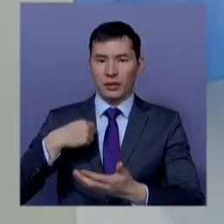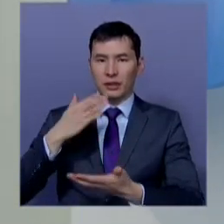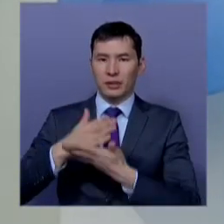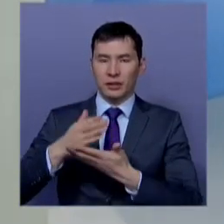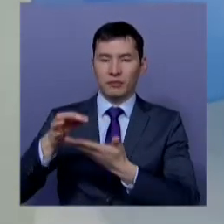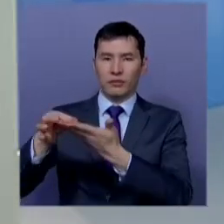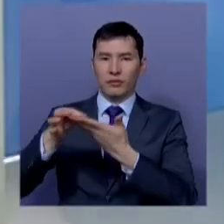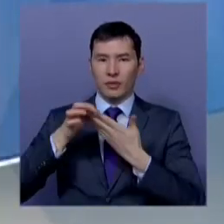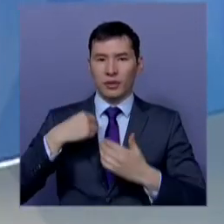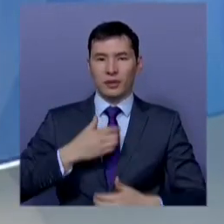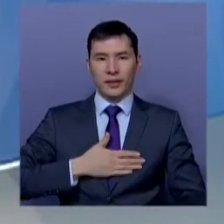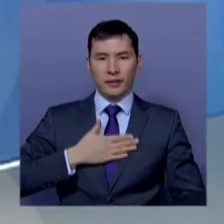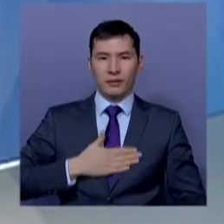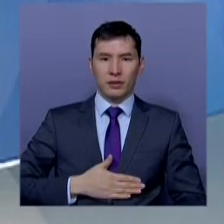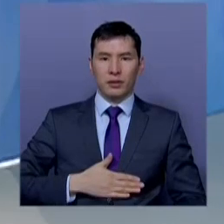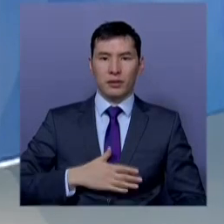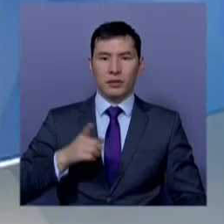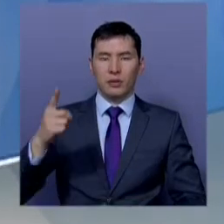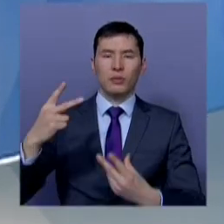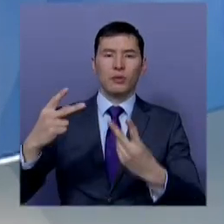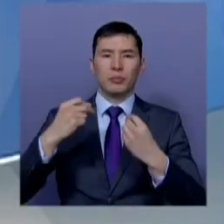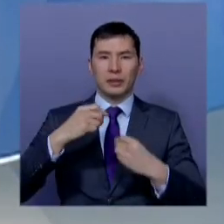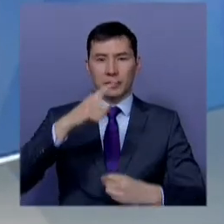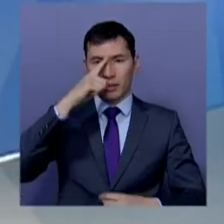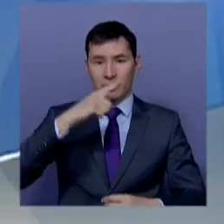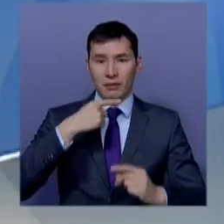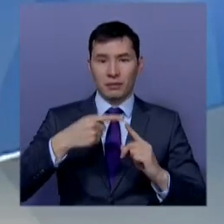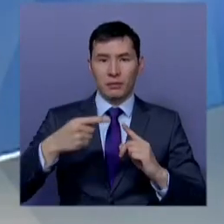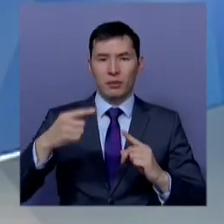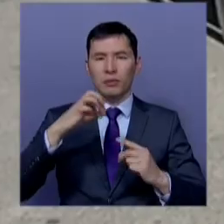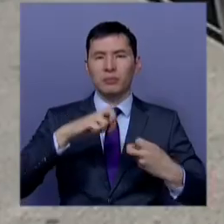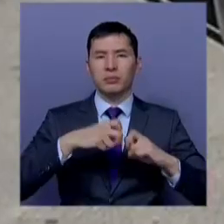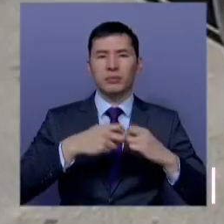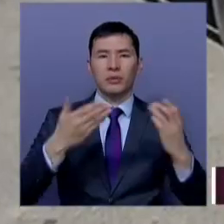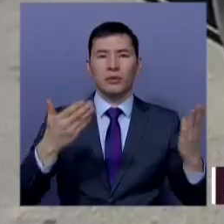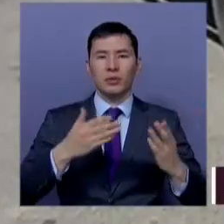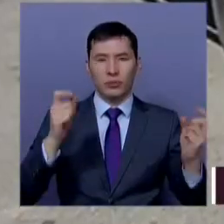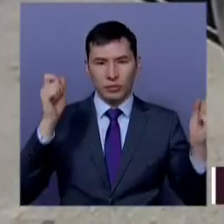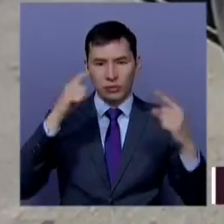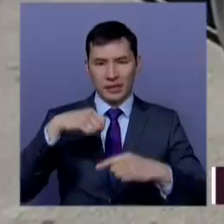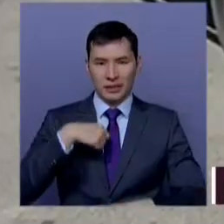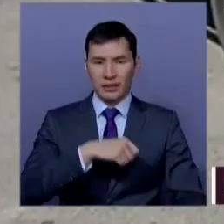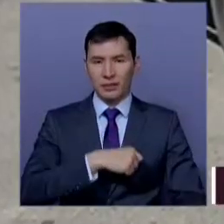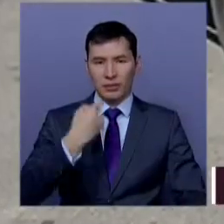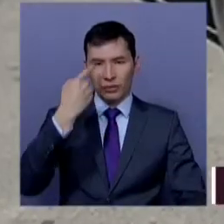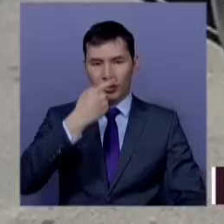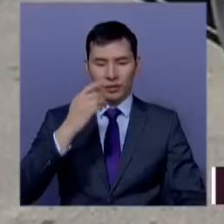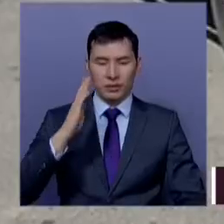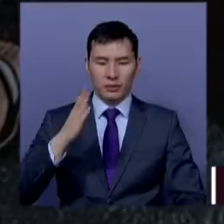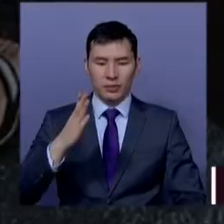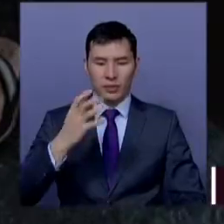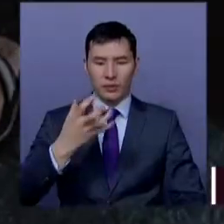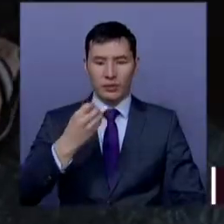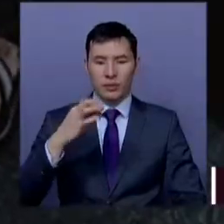алдым. Осы бір ай көлемінде сол су мәселесін анықтап шешіп беретін болды. Сондай ақ қалаға жақында қосылған елді мекендерде